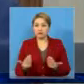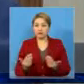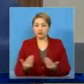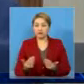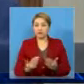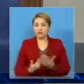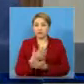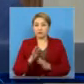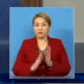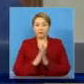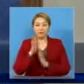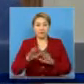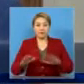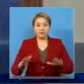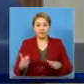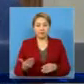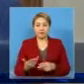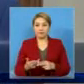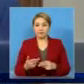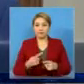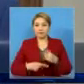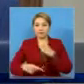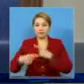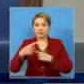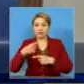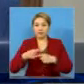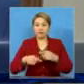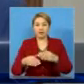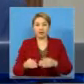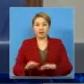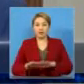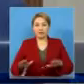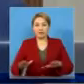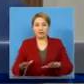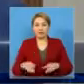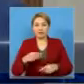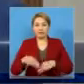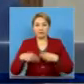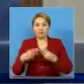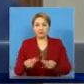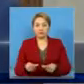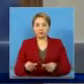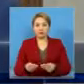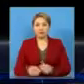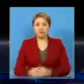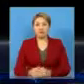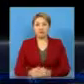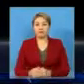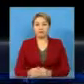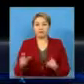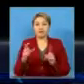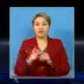новое поколение. Это своего рода преемство поколения, передача поколения. Со